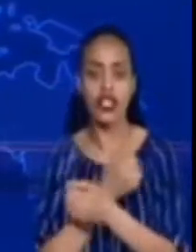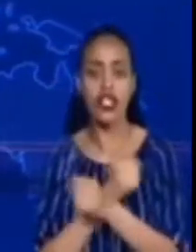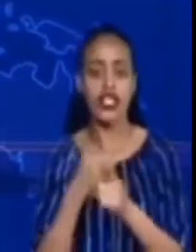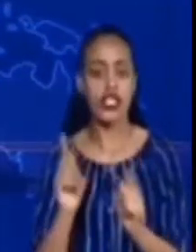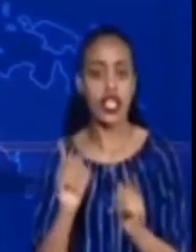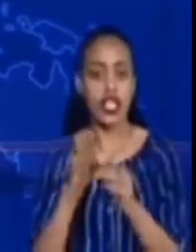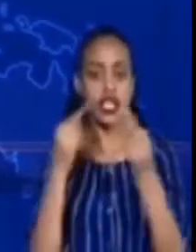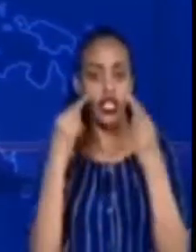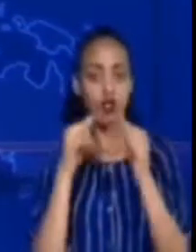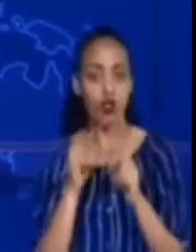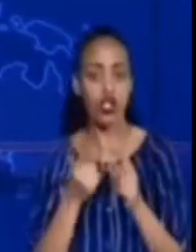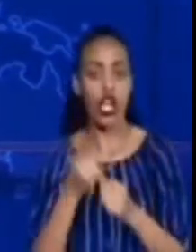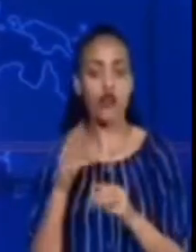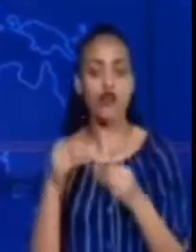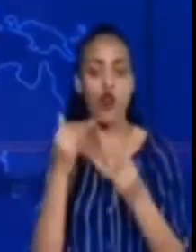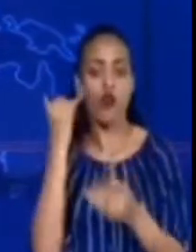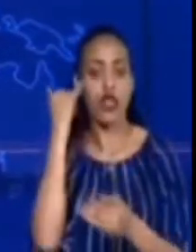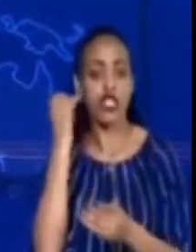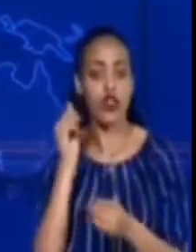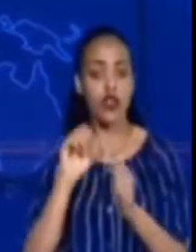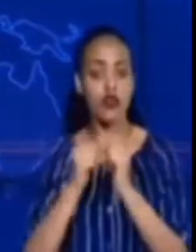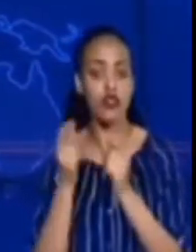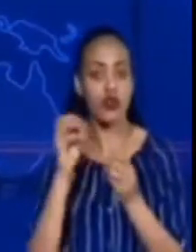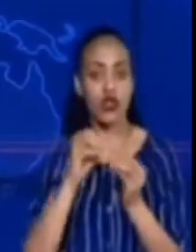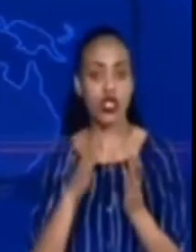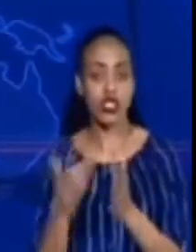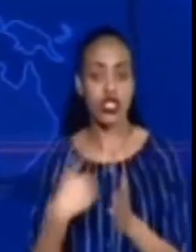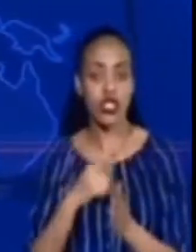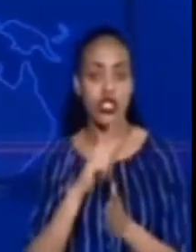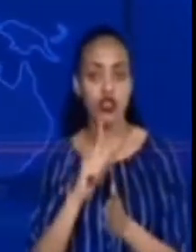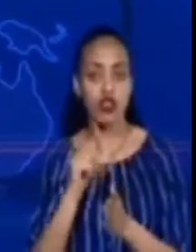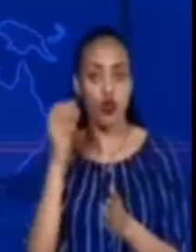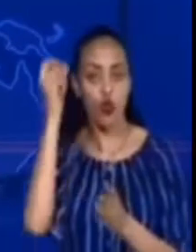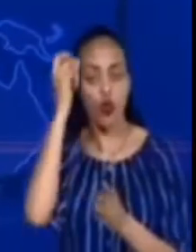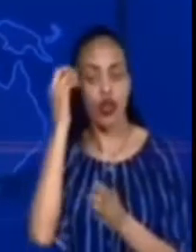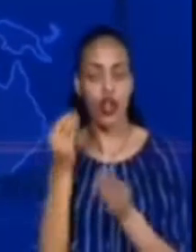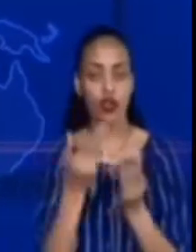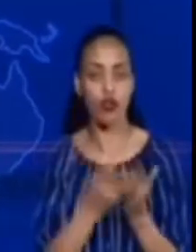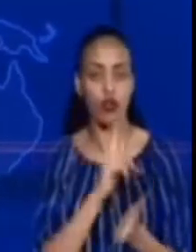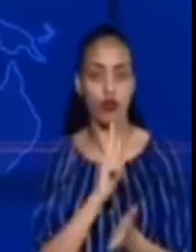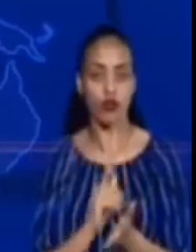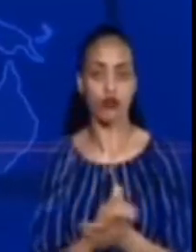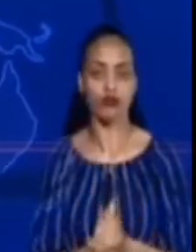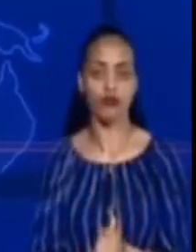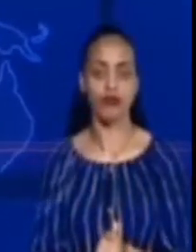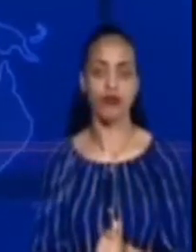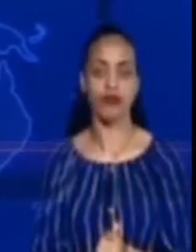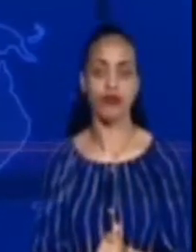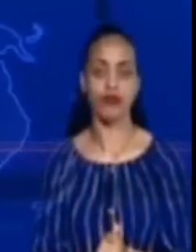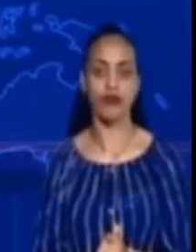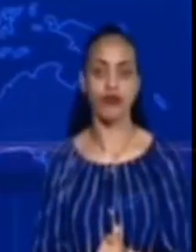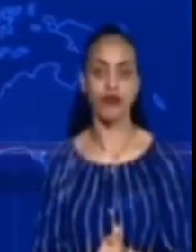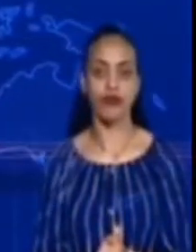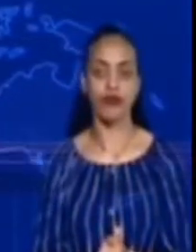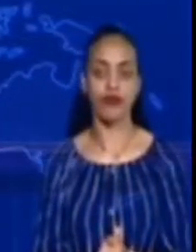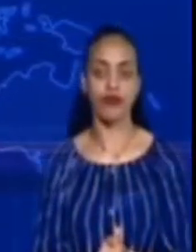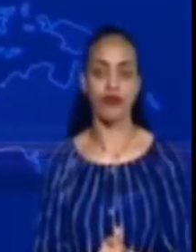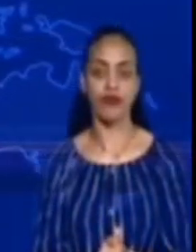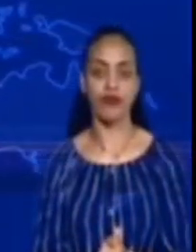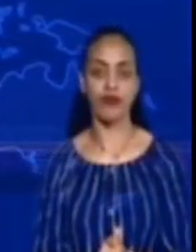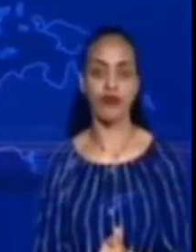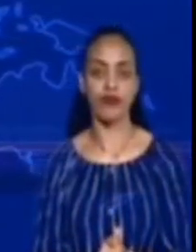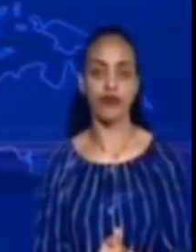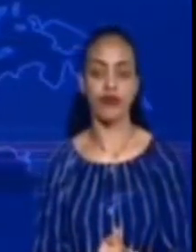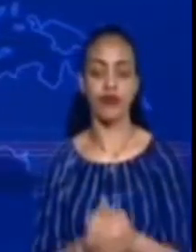ዘመድ አዘመድኩን ያላ ዳይ ወደ ሀገሪድ መስቀልን ተሸከም ተዘቀል ችግር የለው ሙት አንድ ልጅ ነ ቀበር ምትባለው